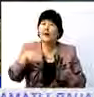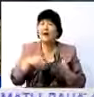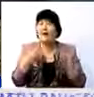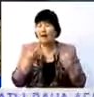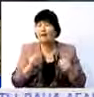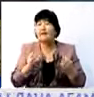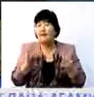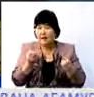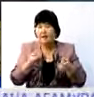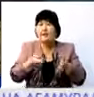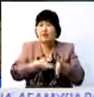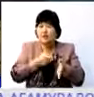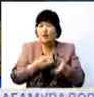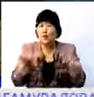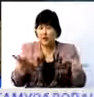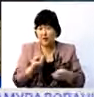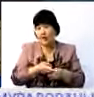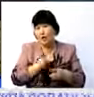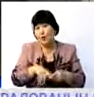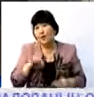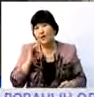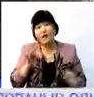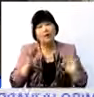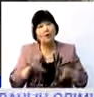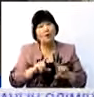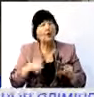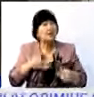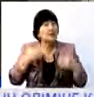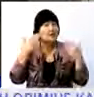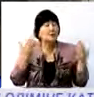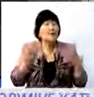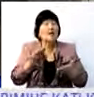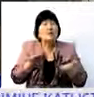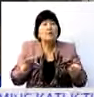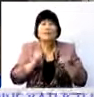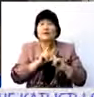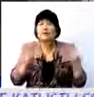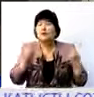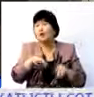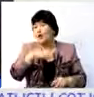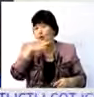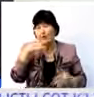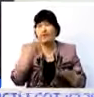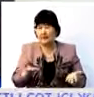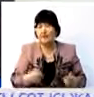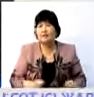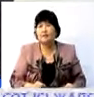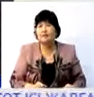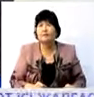жіті зерттеуді қажет етеді. Себебі бұл тарихи орындарда біз білмейтін беймәлім дүниелер жетерлік дейді.